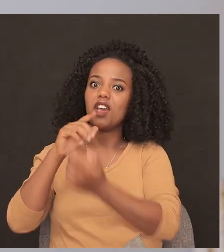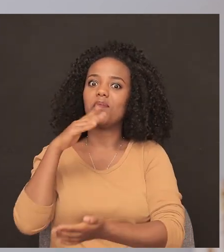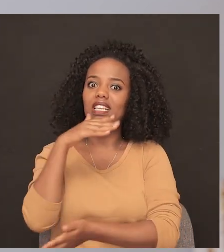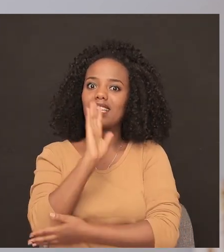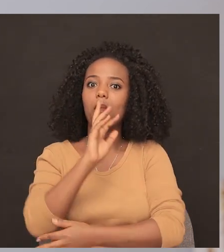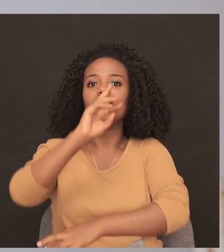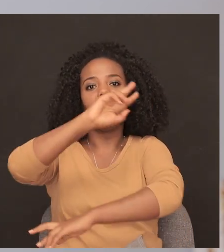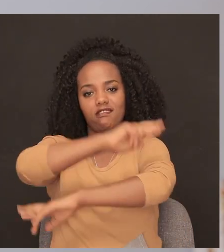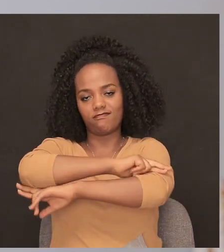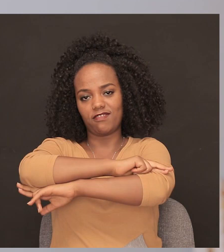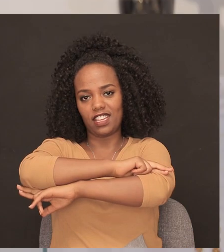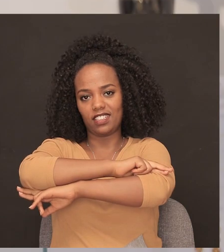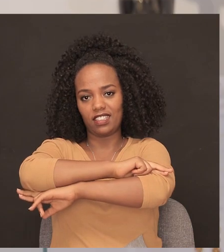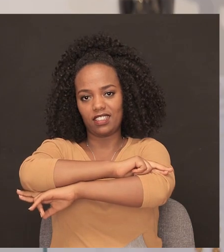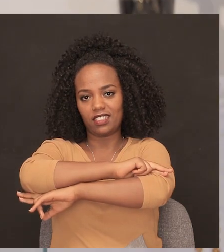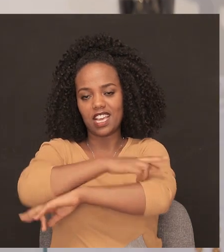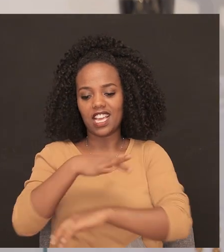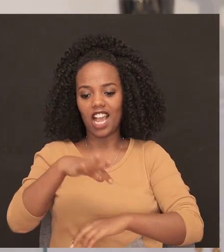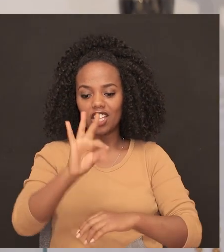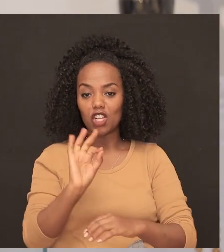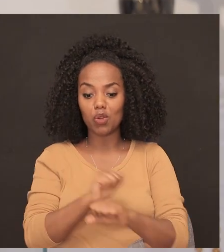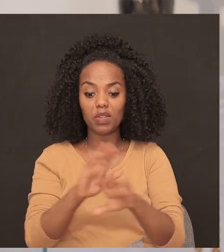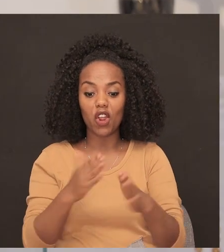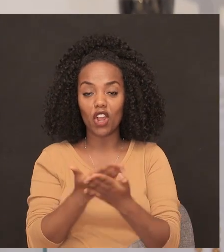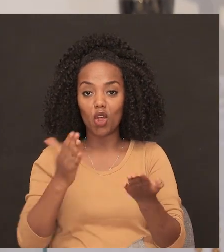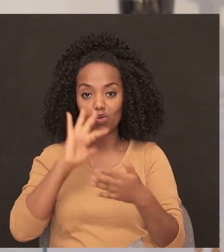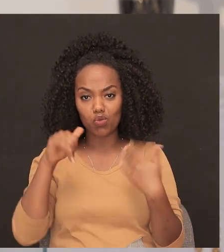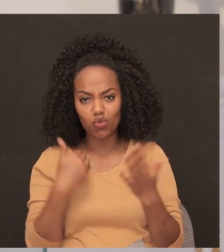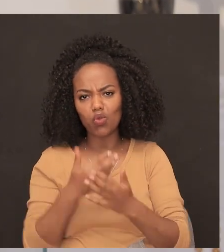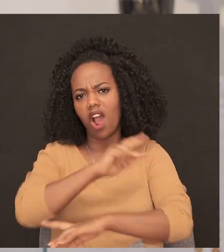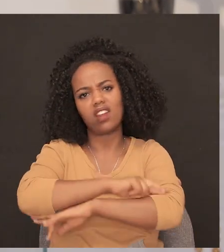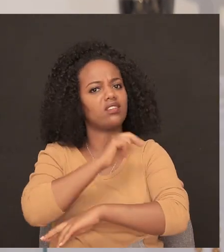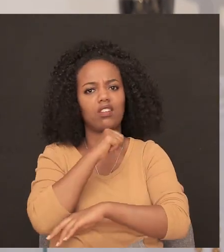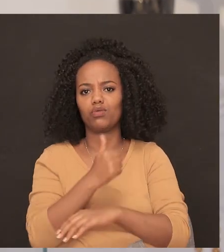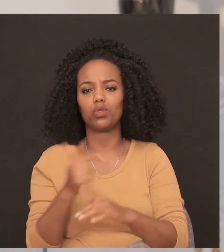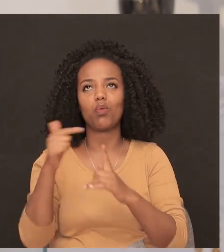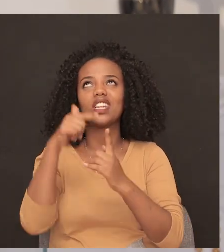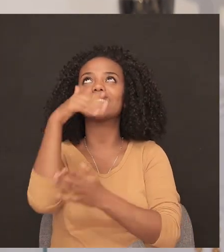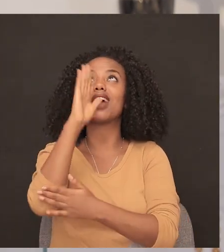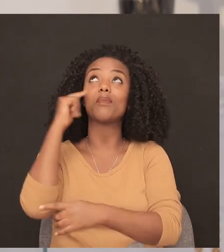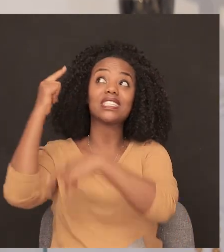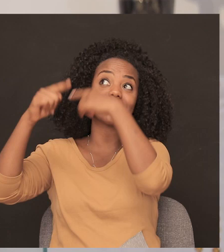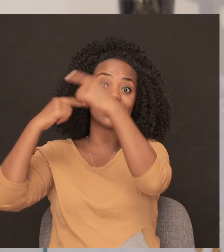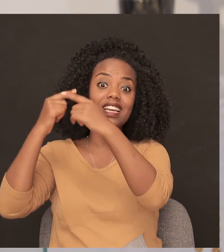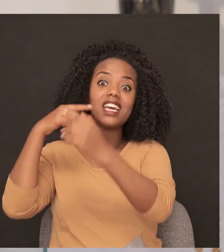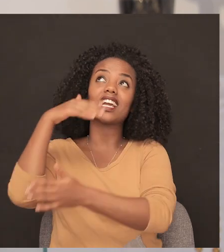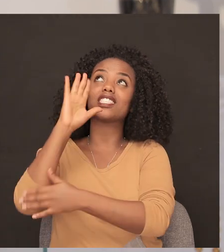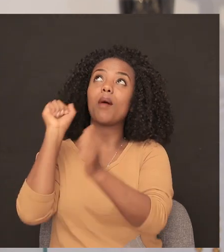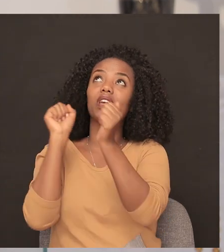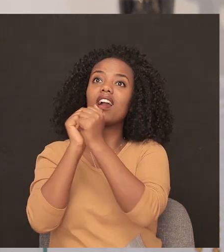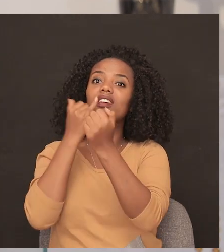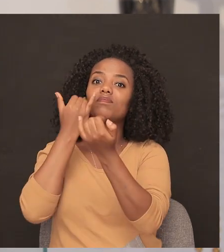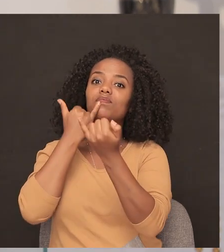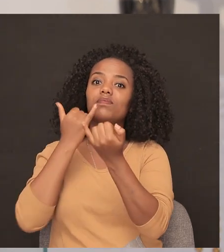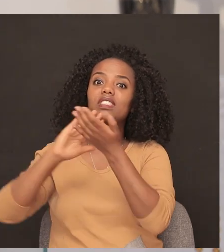በእግዚአብሔር ስላረፈ። ያገኛቸው ምድራዊ ነገሮች ሁሉ አላሳረፉትም። ወደ እግዚአብሔር ሲመጣ፣ ከእግዚአብሔር ጋር